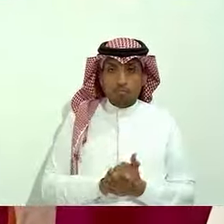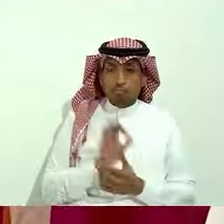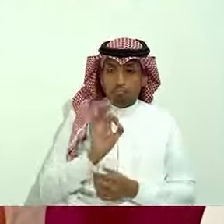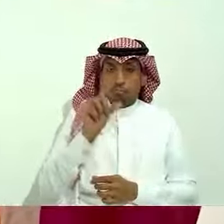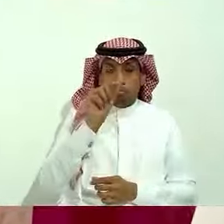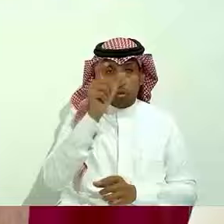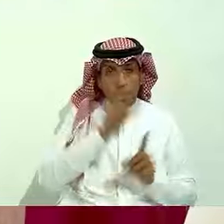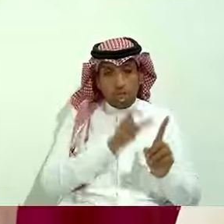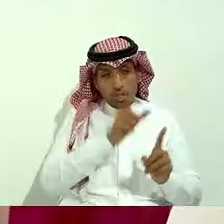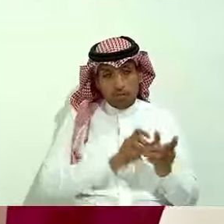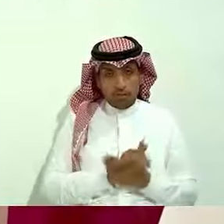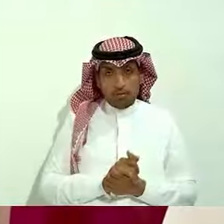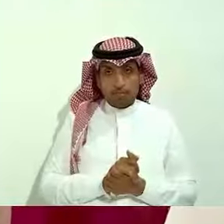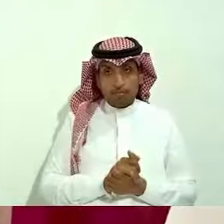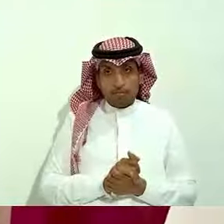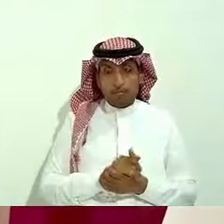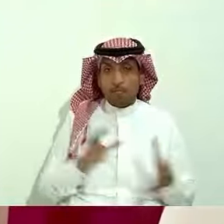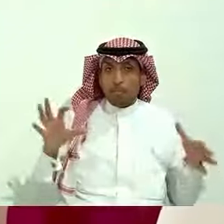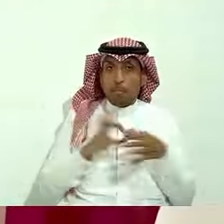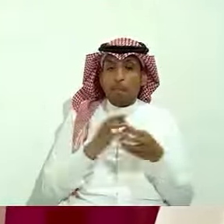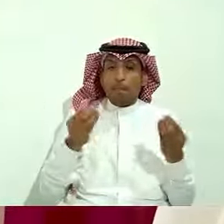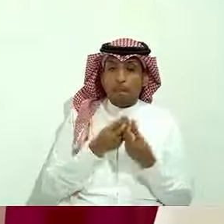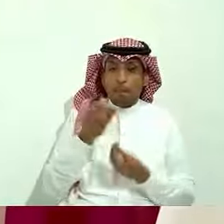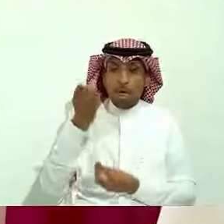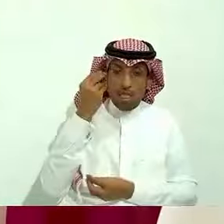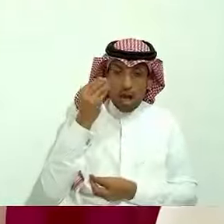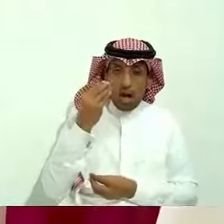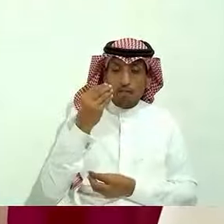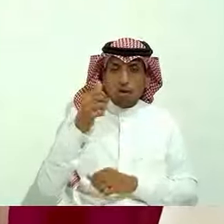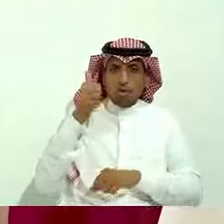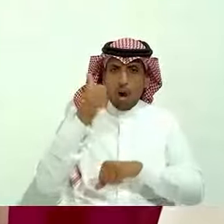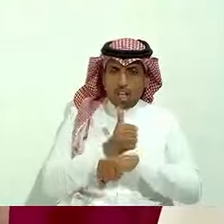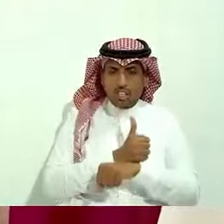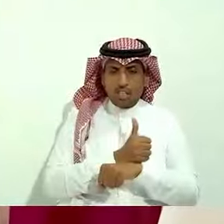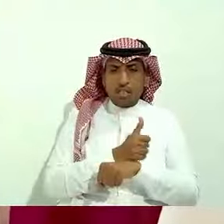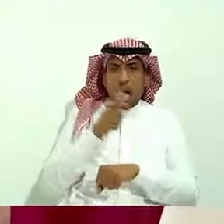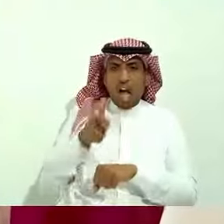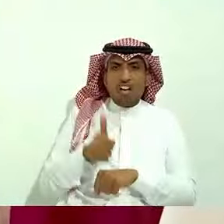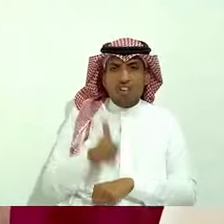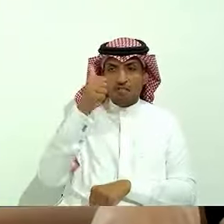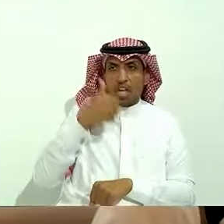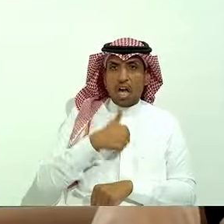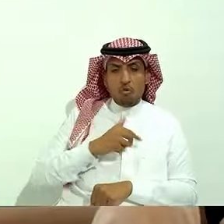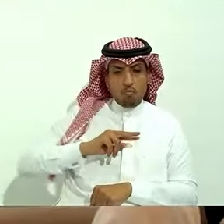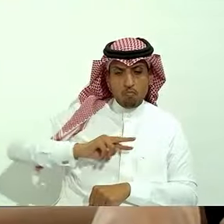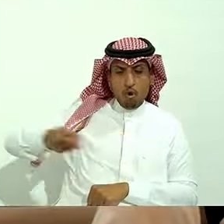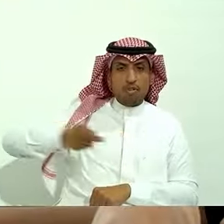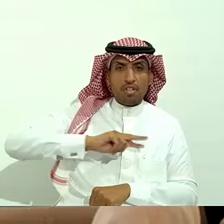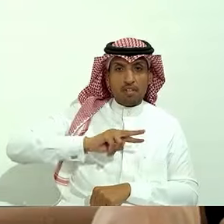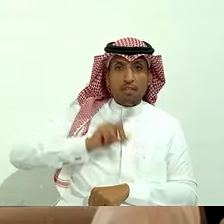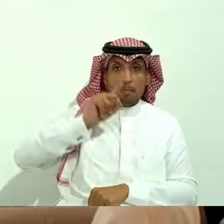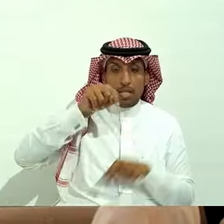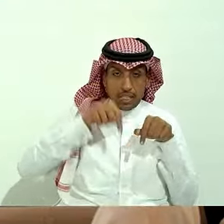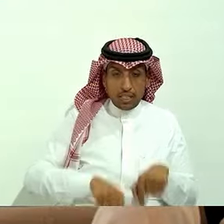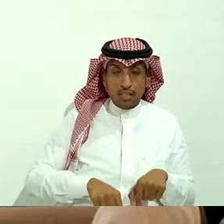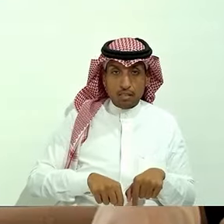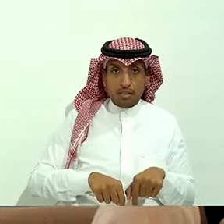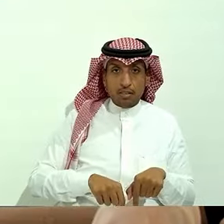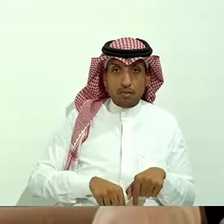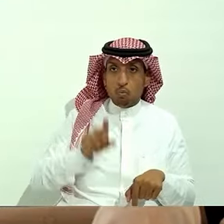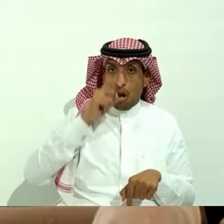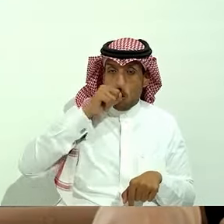الواحد. فارتباط الواحد بثقافته بجذوره الثقافية هو الوسيلة اللي بتخليه يتميز، ما هو بس هنا ولا هو يعني